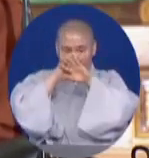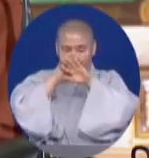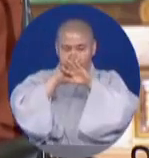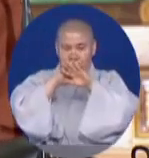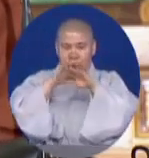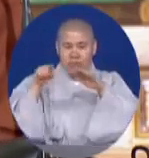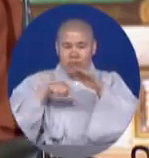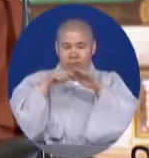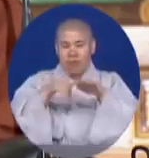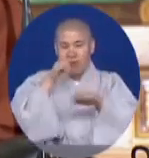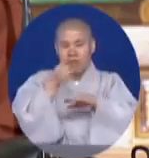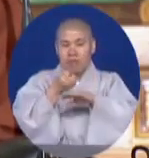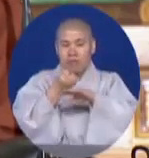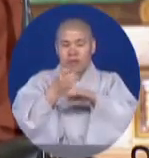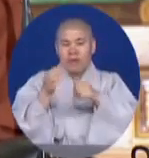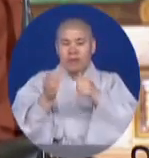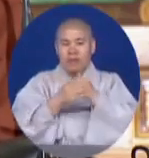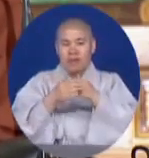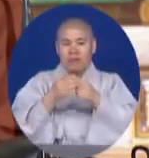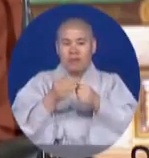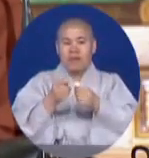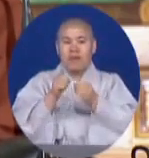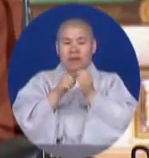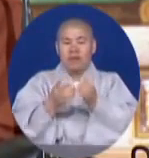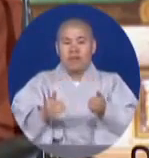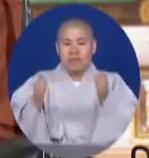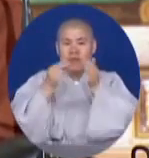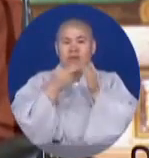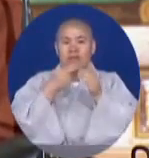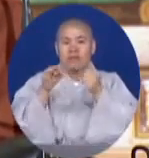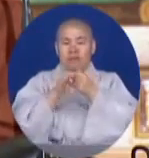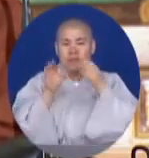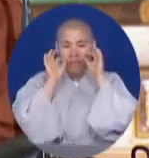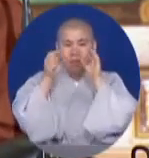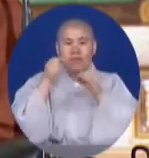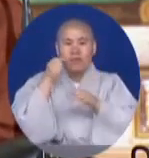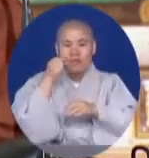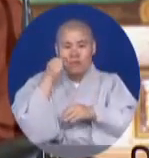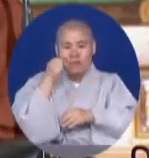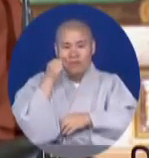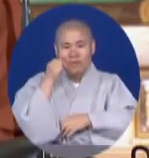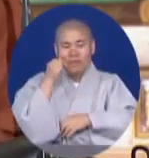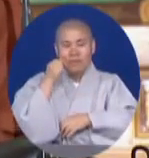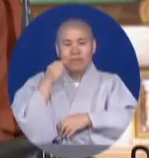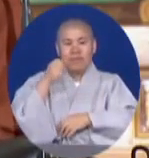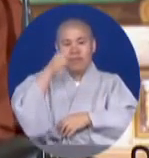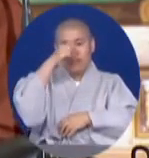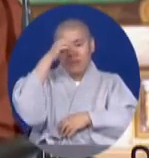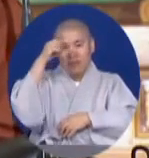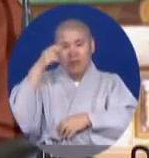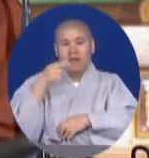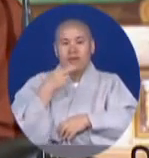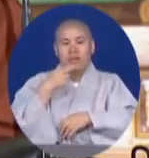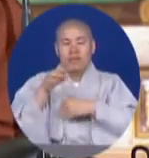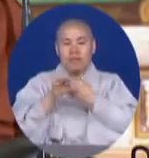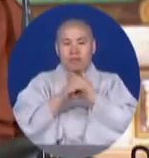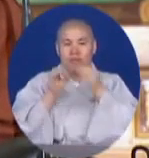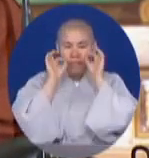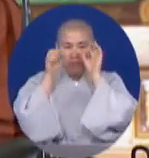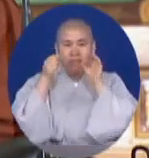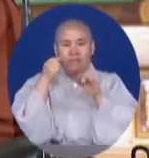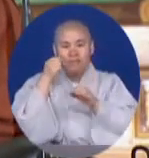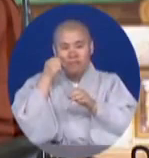없으면 안 된다. 이게 무등불가견이에요. 무등, 등이 없으면 볼 수가 없다.